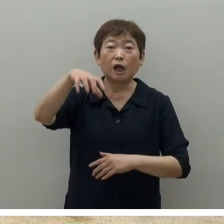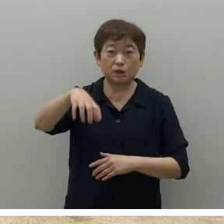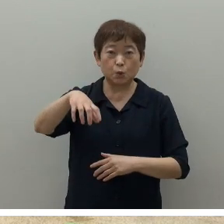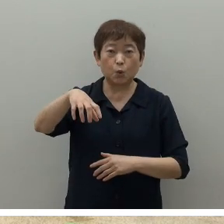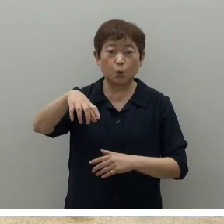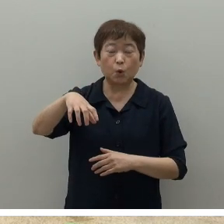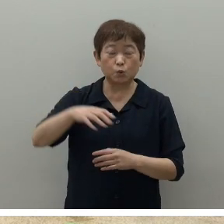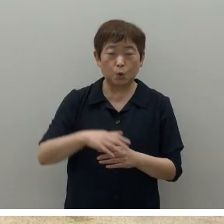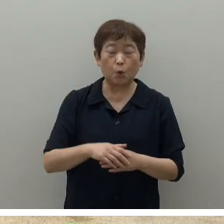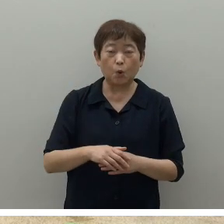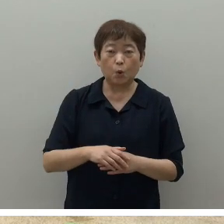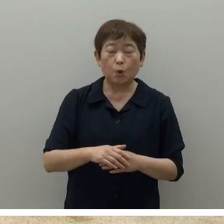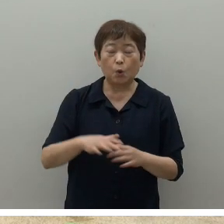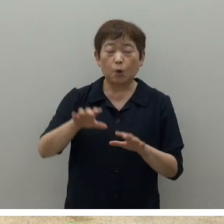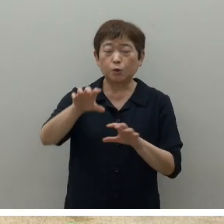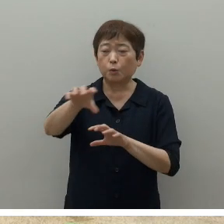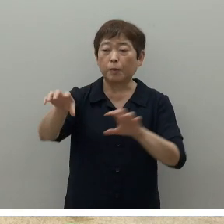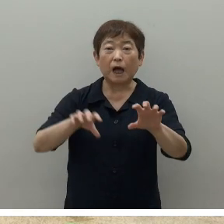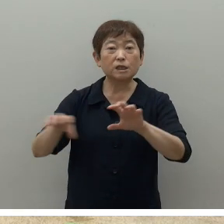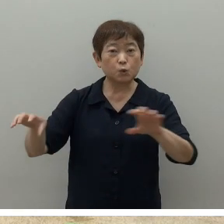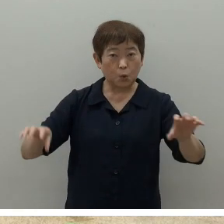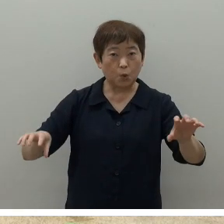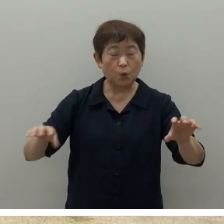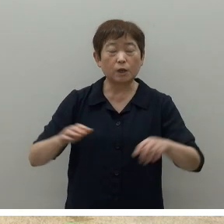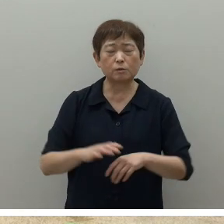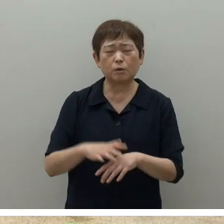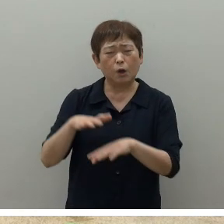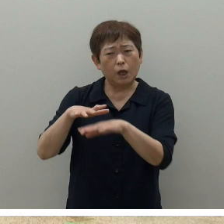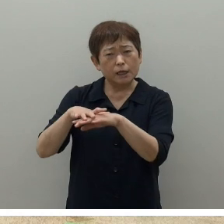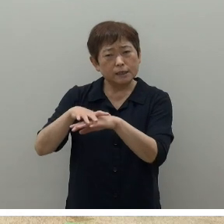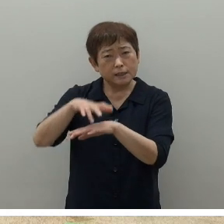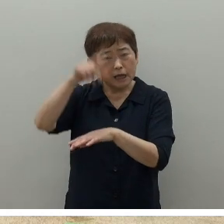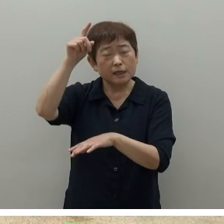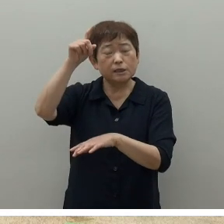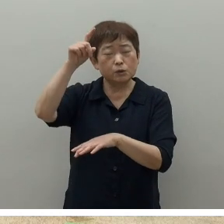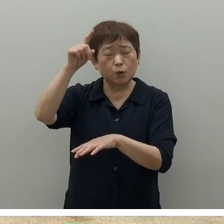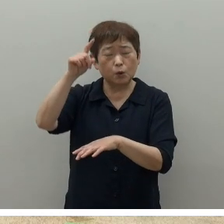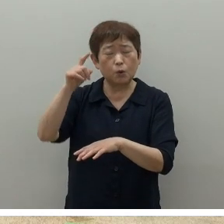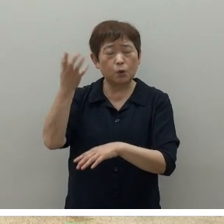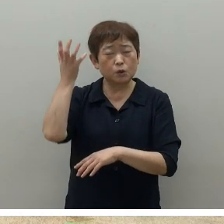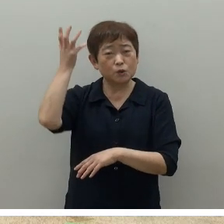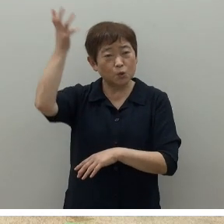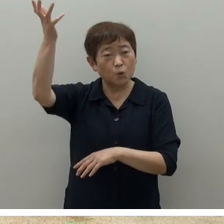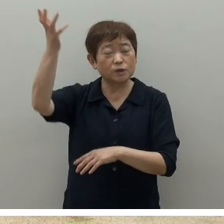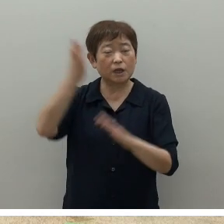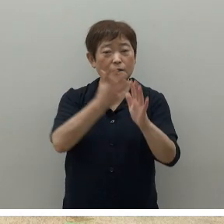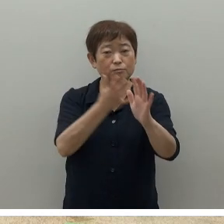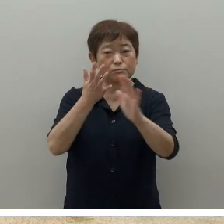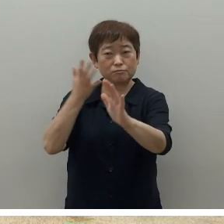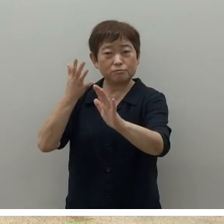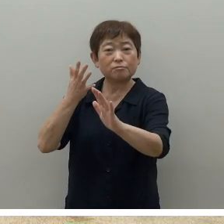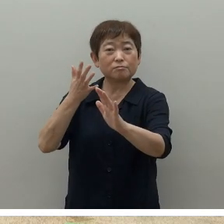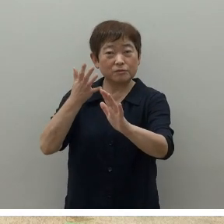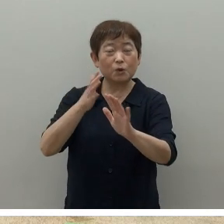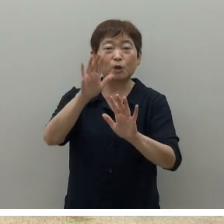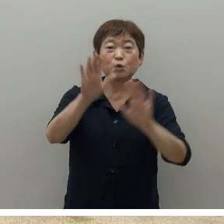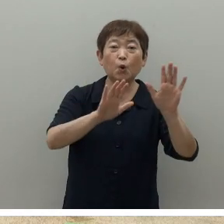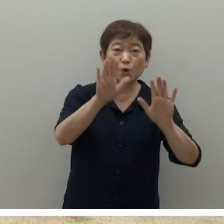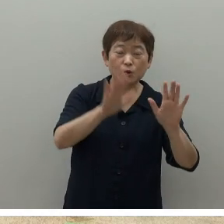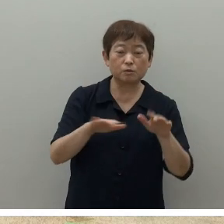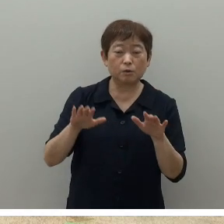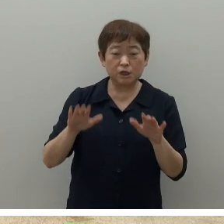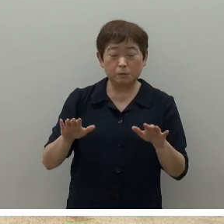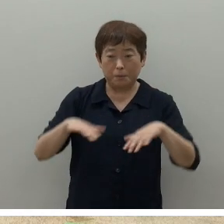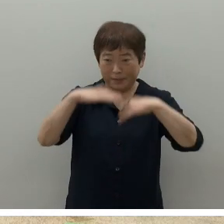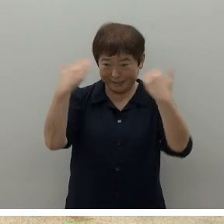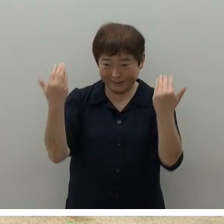一番最初の設営当初とはもう今はほとんどあの全くと言っていいほどほぼ